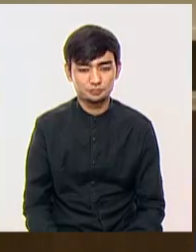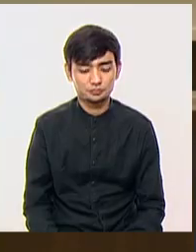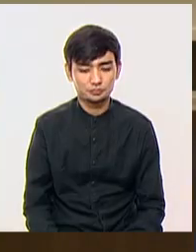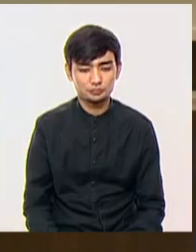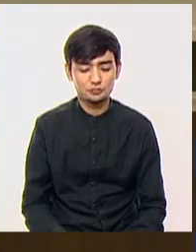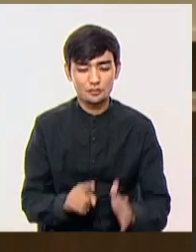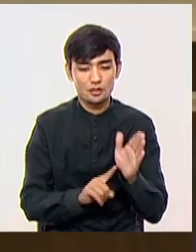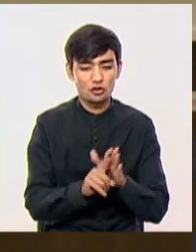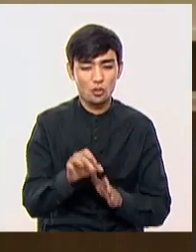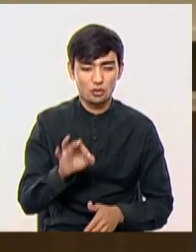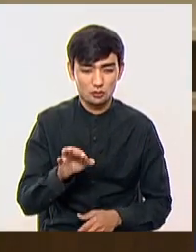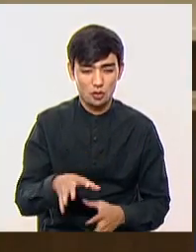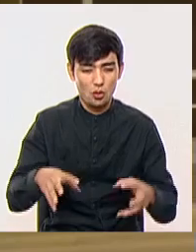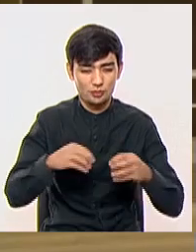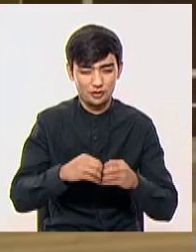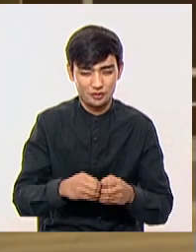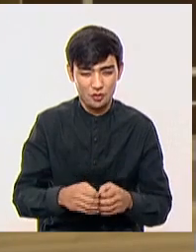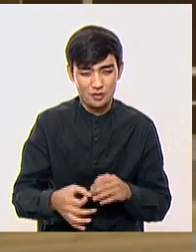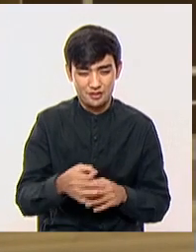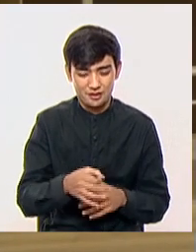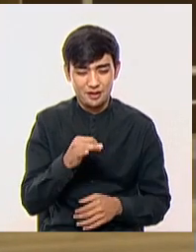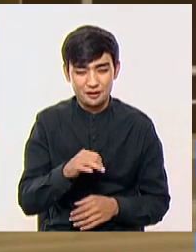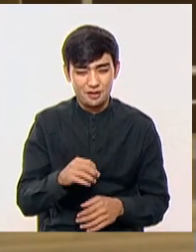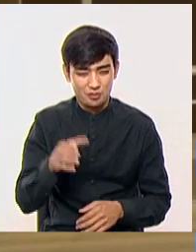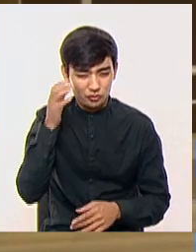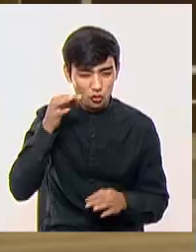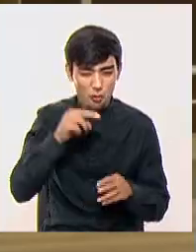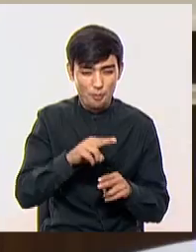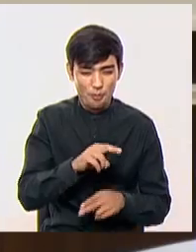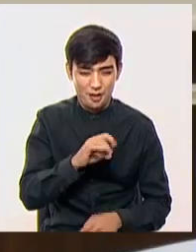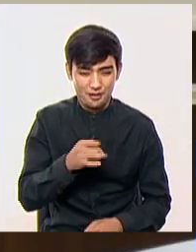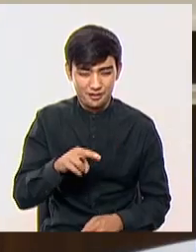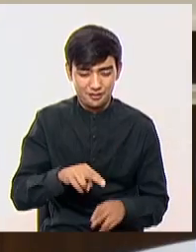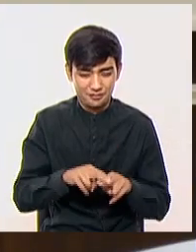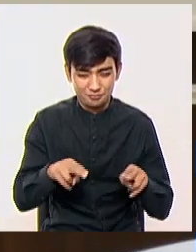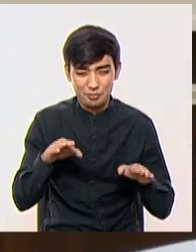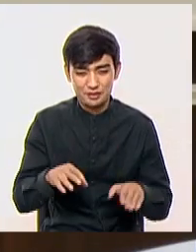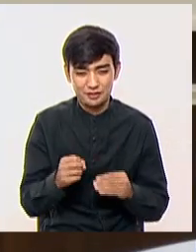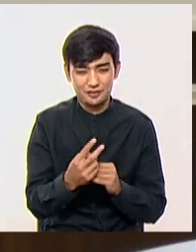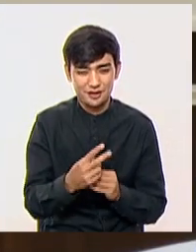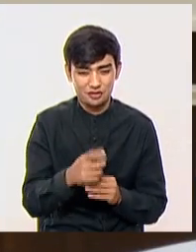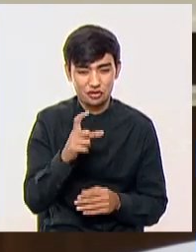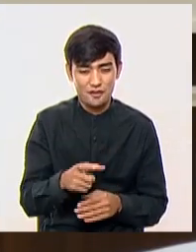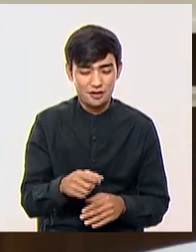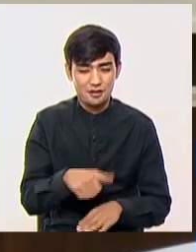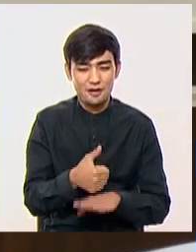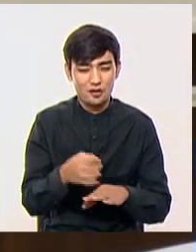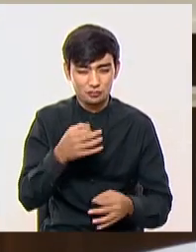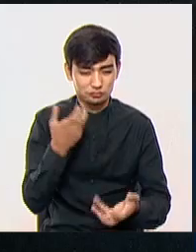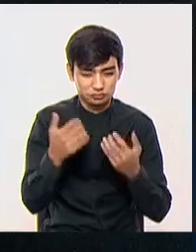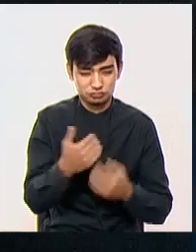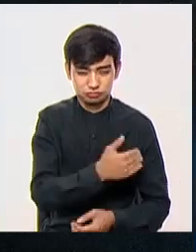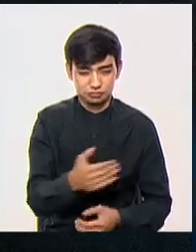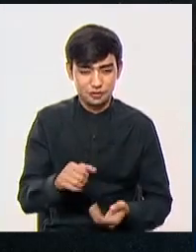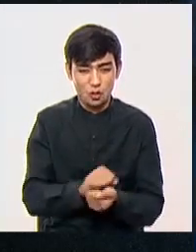В начале октября от общественных объединений и политических партий было зарегистрировано 12 претендентов на главный пост страны. Изучив их